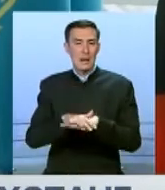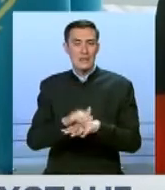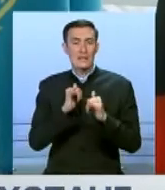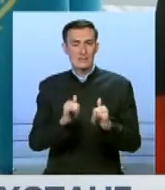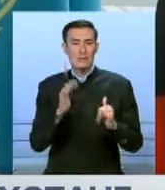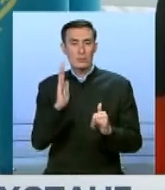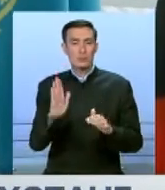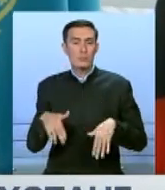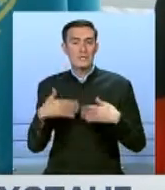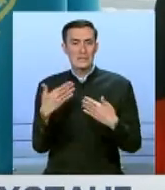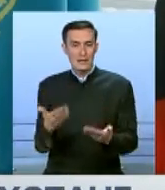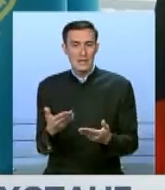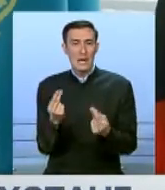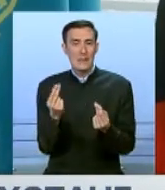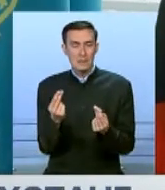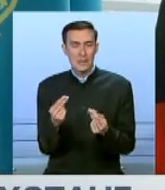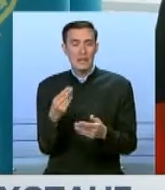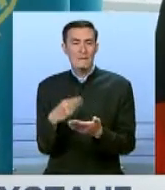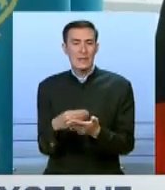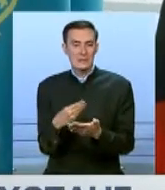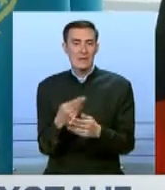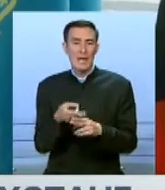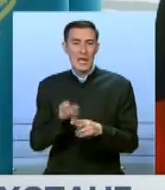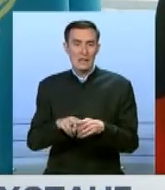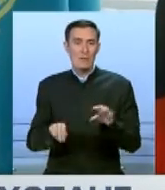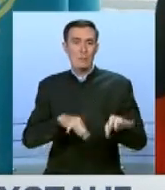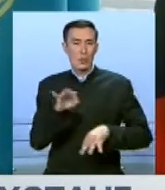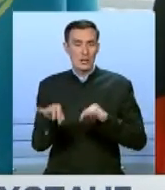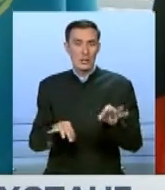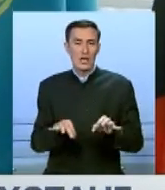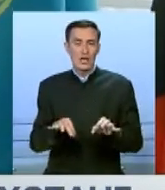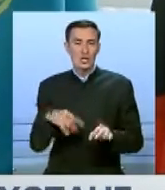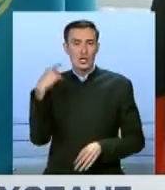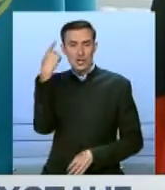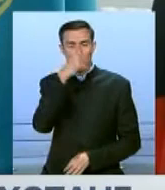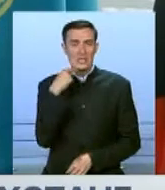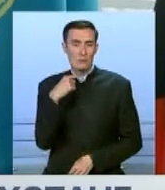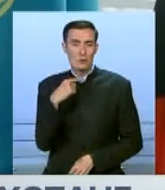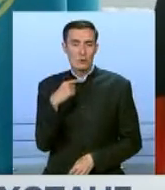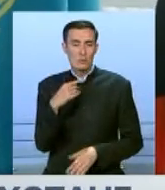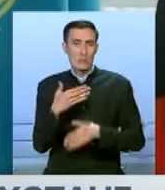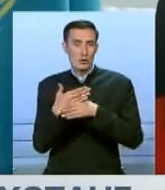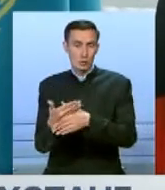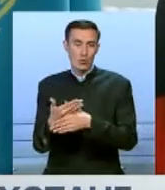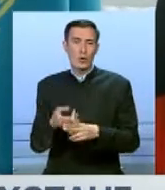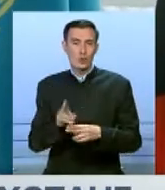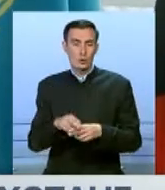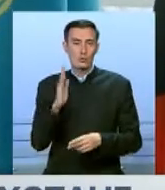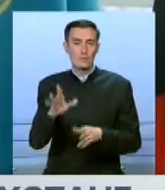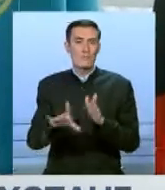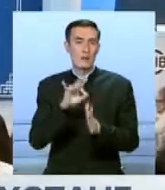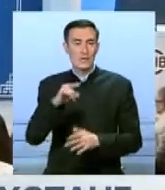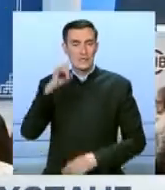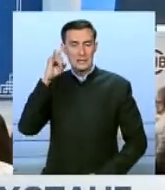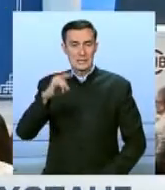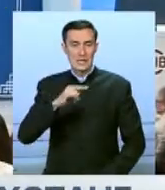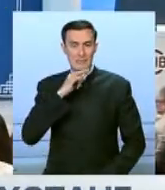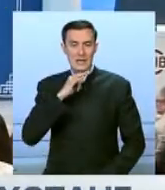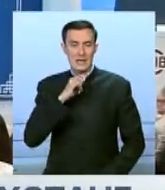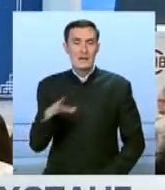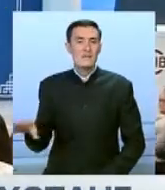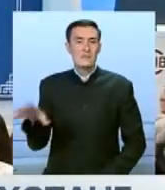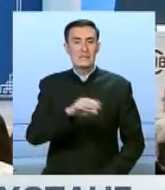готов предоставить капитал для финансирования этого проекта частному партнеру, который был выбран Казахстаном.